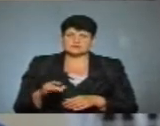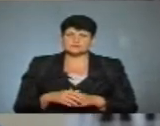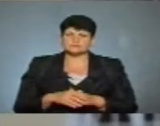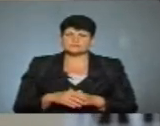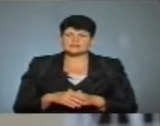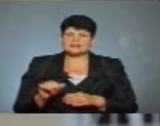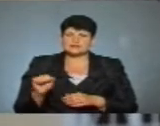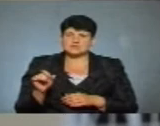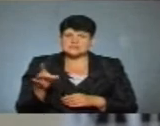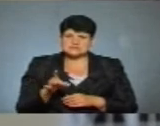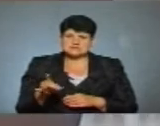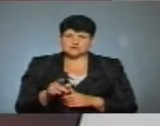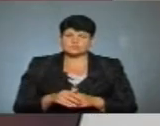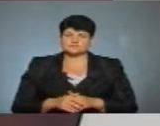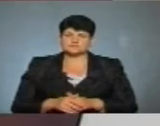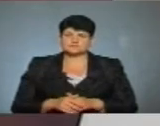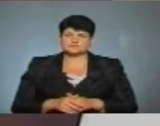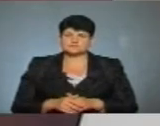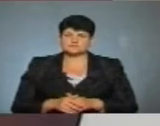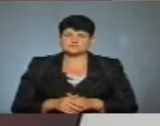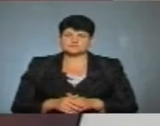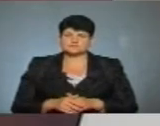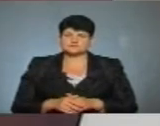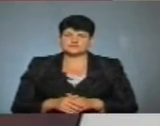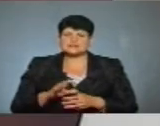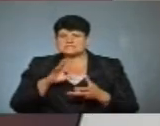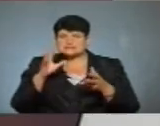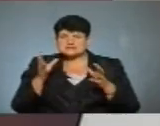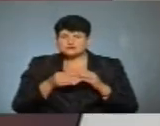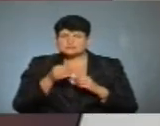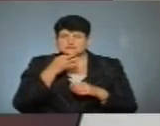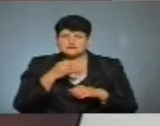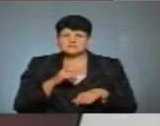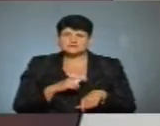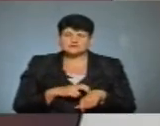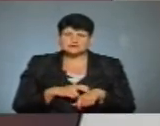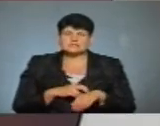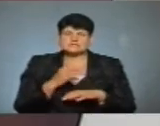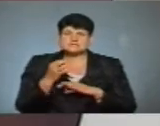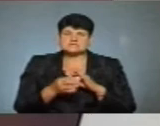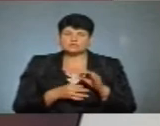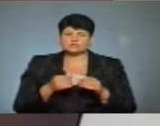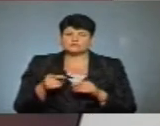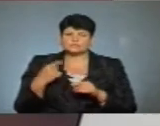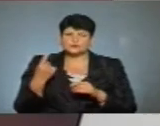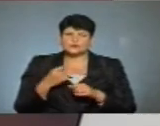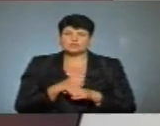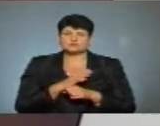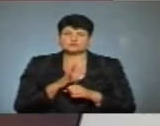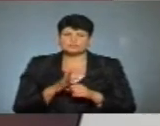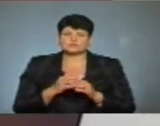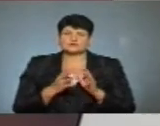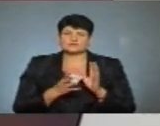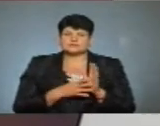районах, в Теребовлянському районі. Загалом, як розповів епідеміолог, за добу на Тернопільщині